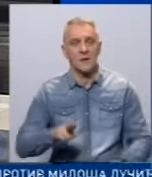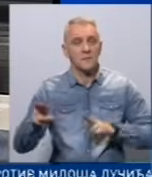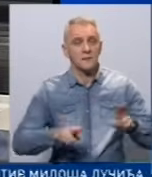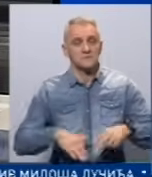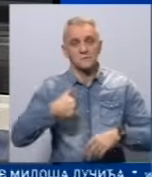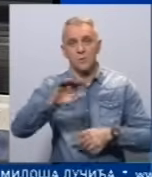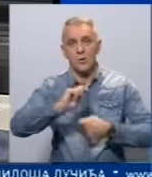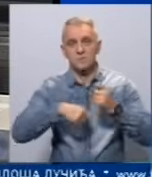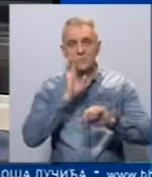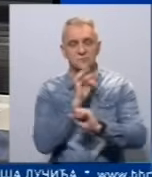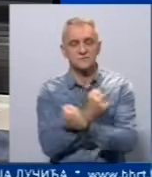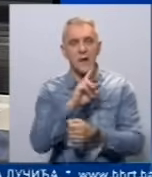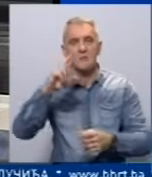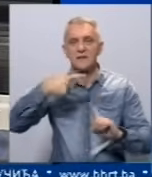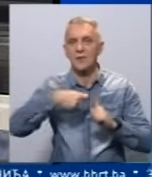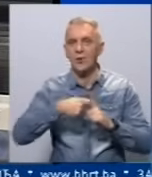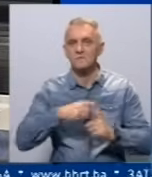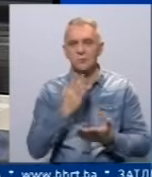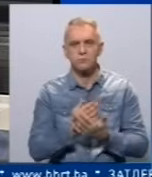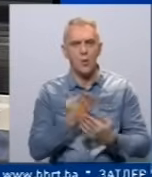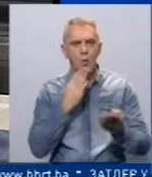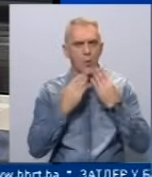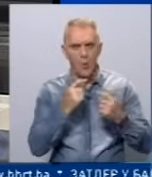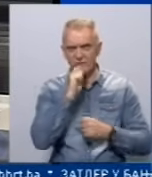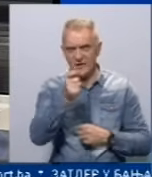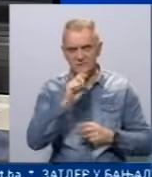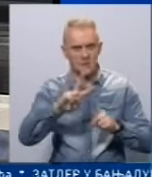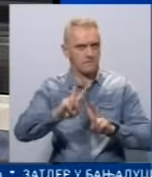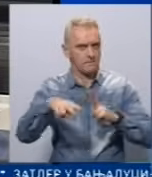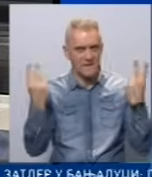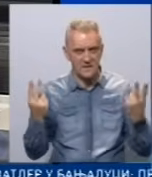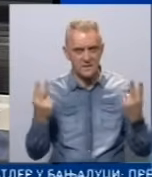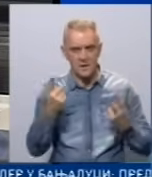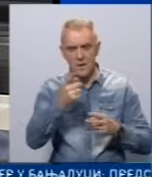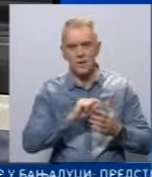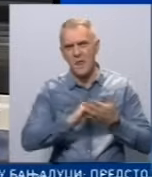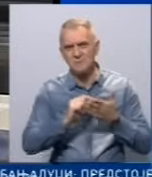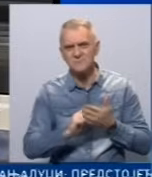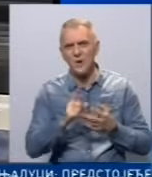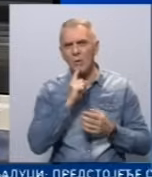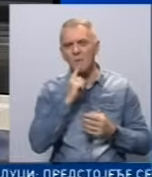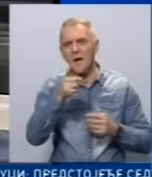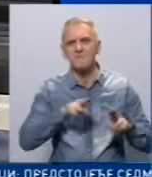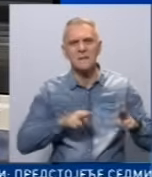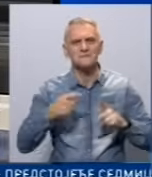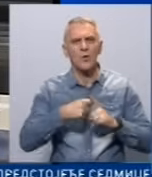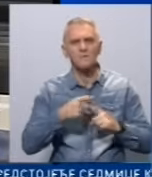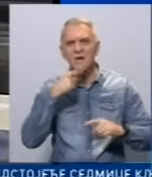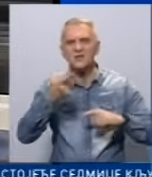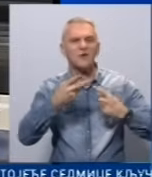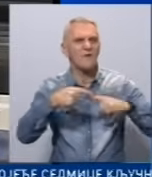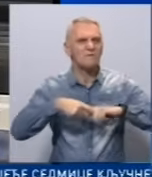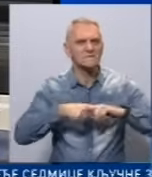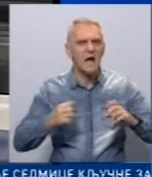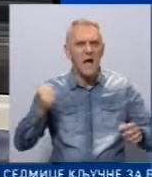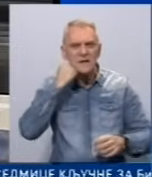Ministar spoljnih poslova Bosne i Hercegovine Elmedin Konaković održao je konferenciju za medije o medijskim natpisima u kojima se ministra